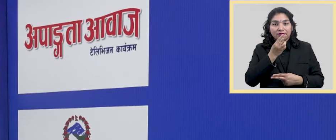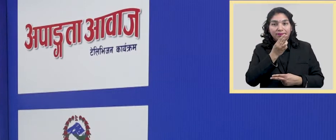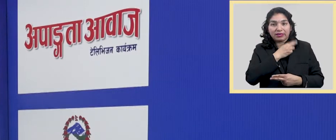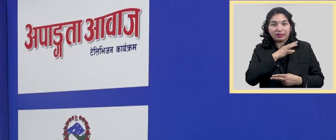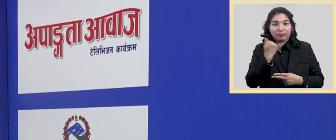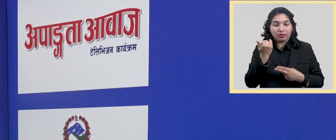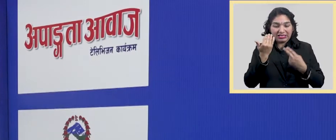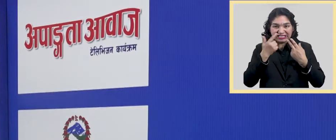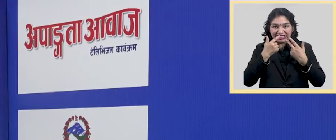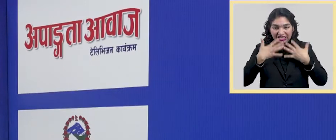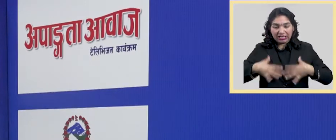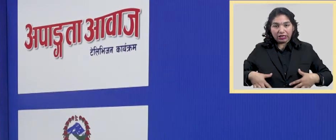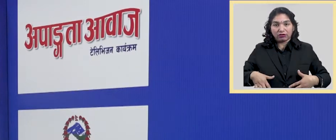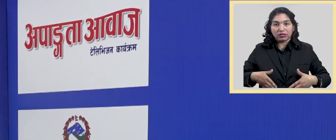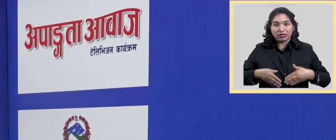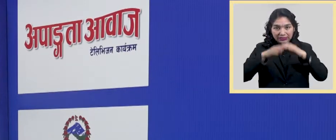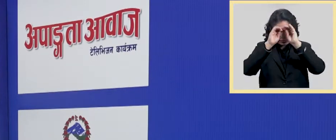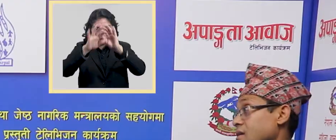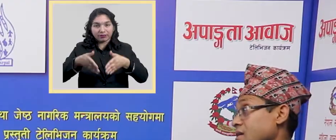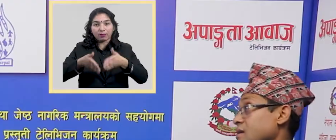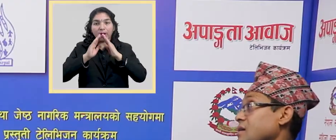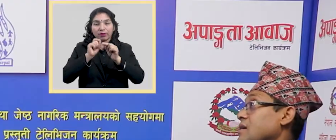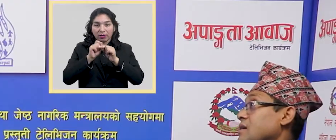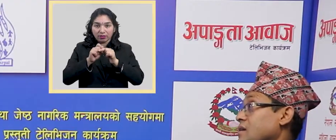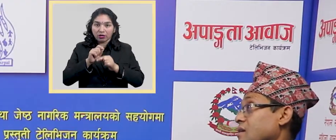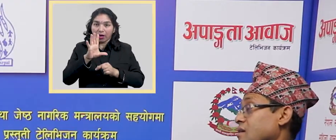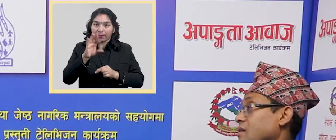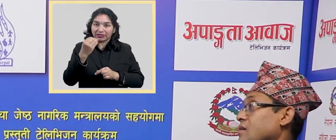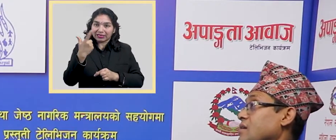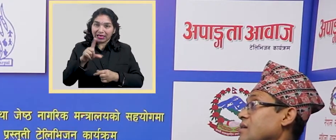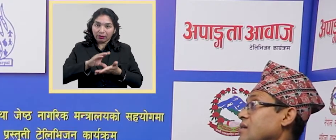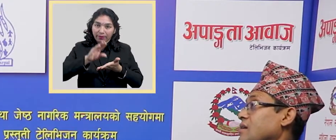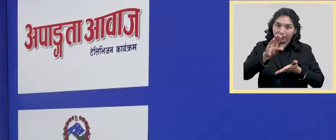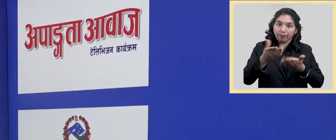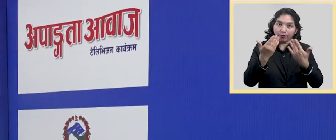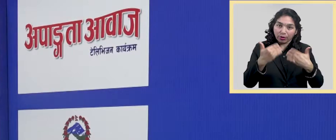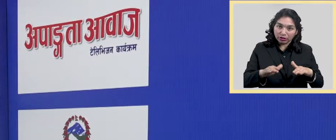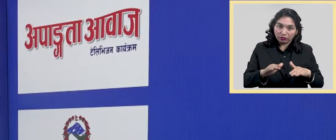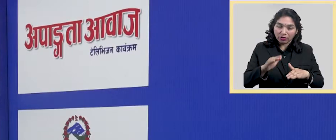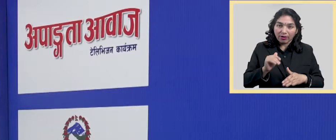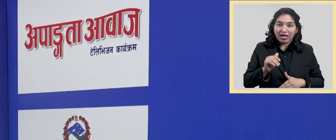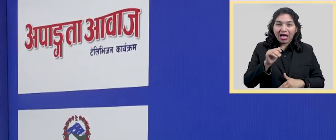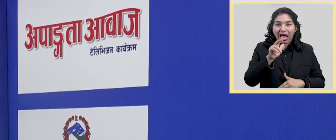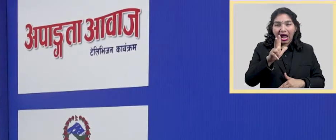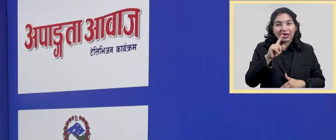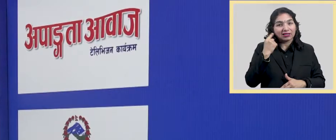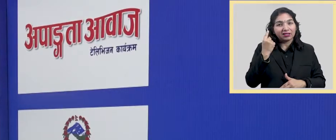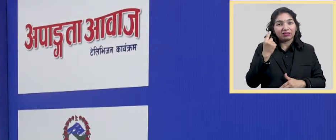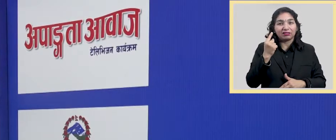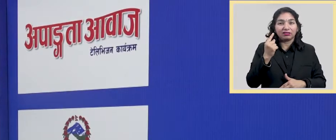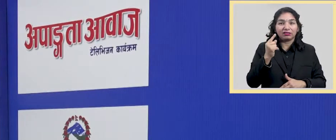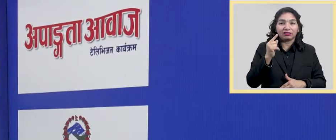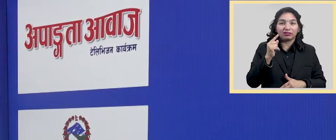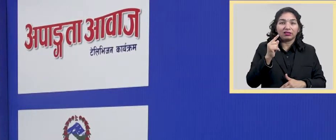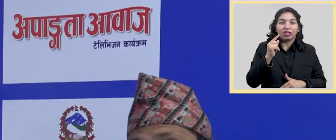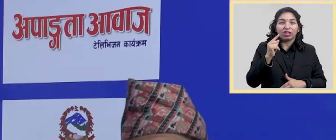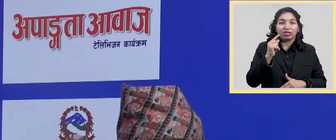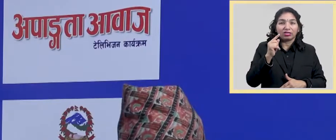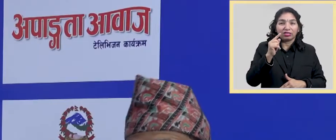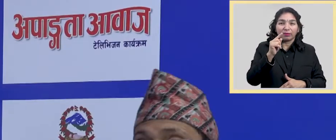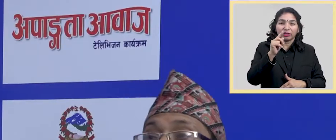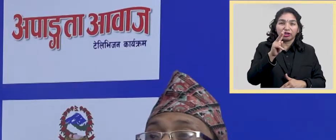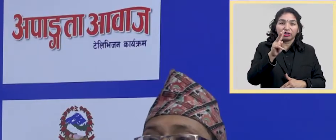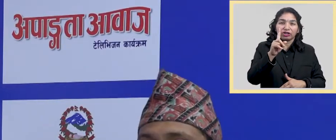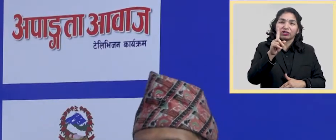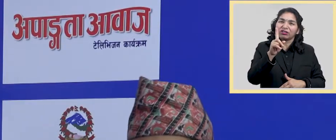भवन र त्योभन्दा माथि एउटा सामुदायिक हल बन्दैछ। 50 लाख रुपियाँ त्यसको विनियोजन भइसकेको छ। अब यो 8-10 दिनमा त्यसको चाहिँ शिलान्यास पनि